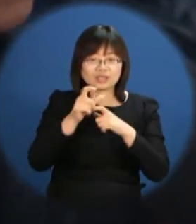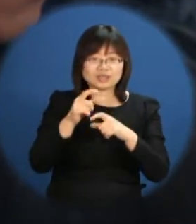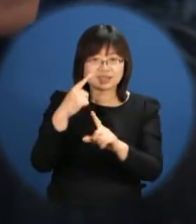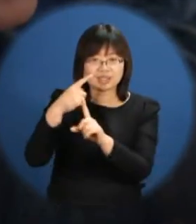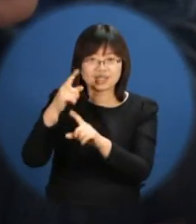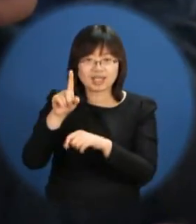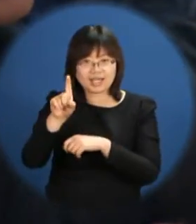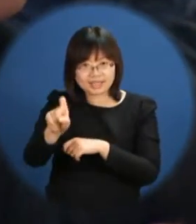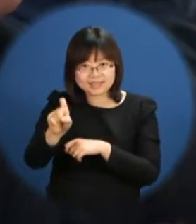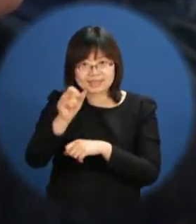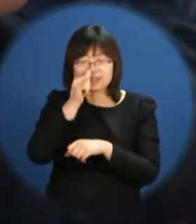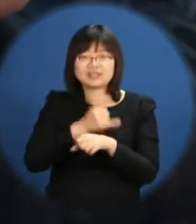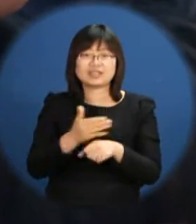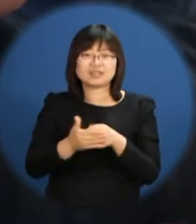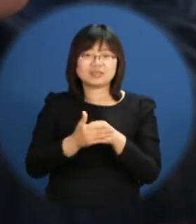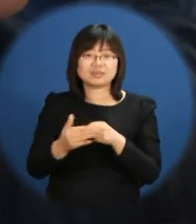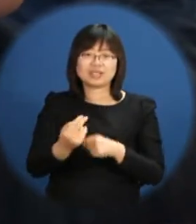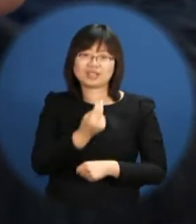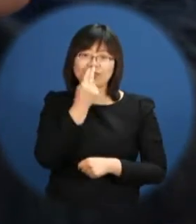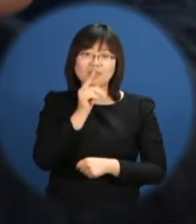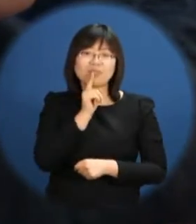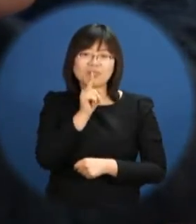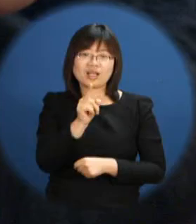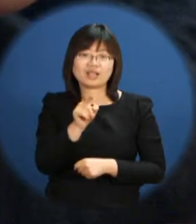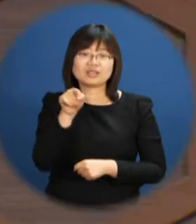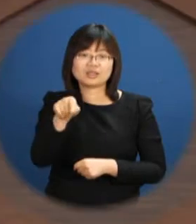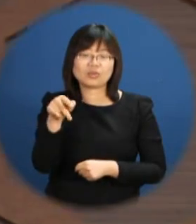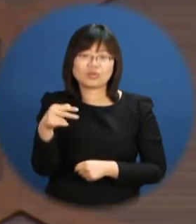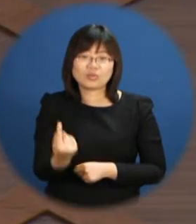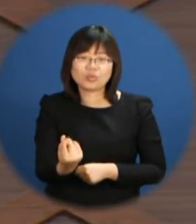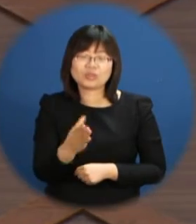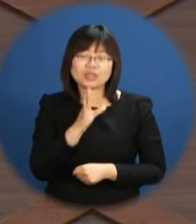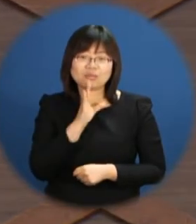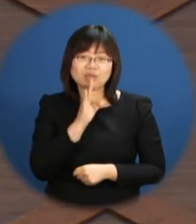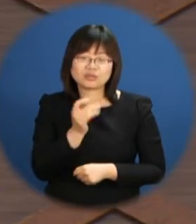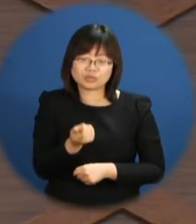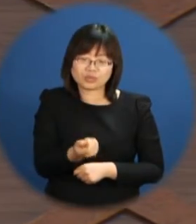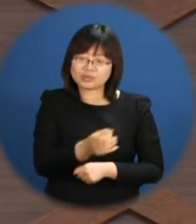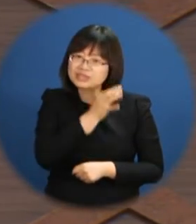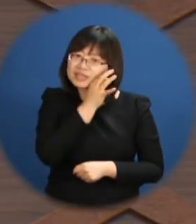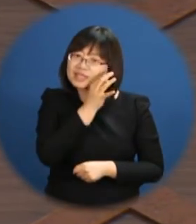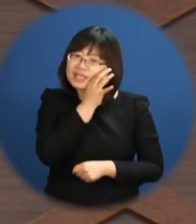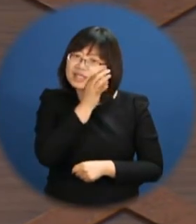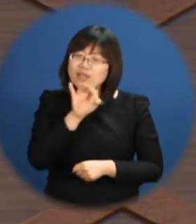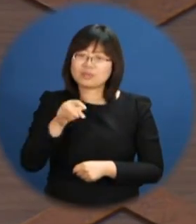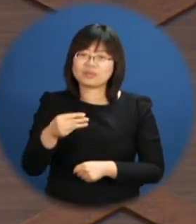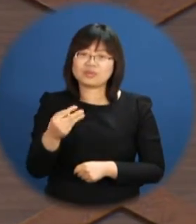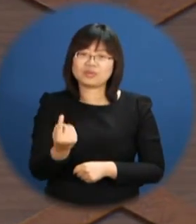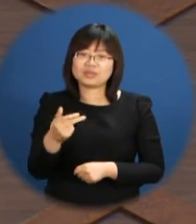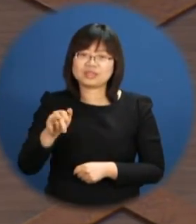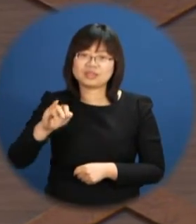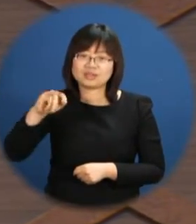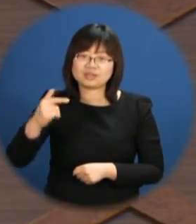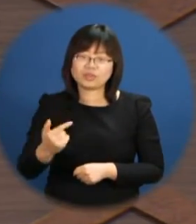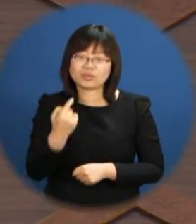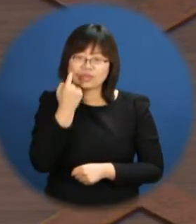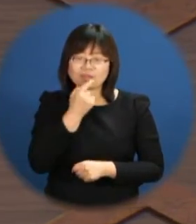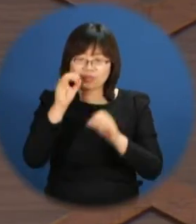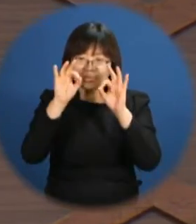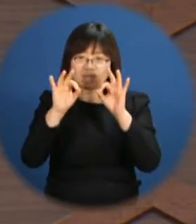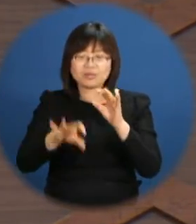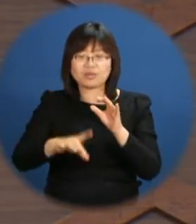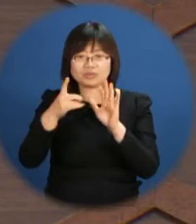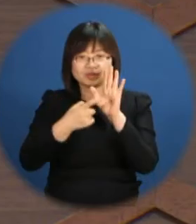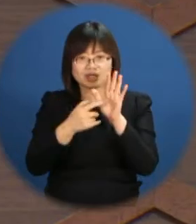그래서 이제 산소 라고 했고 이것도 사실은 정말 조금 챙피하게 도플러 g 스톤 이로운 해서 일단